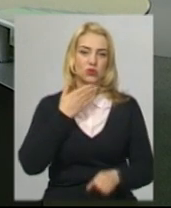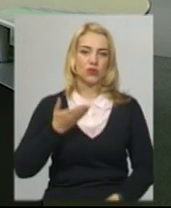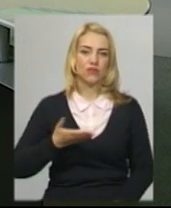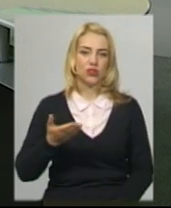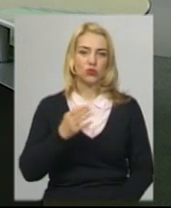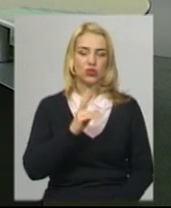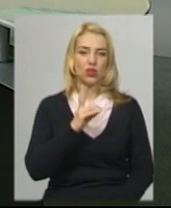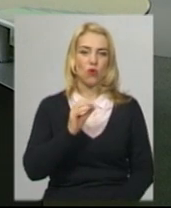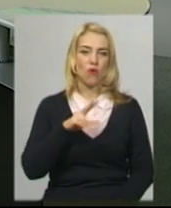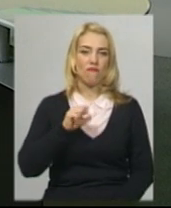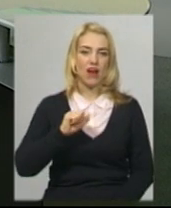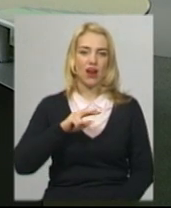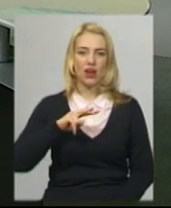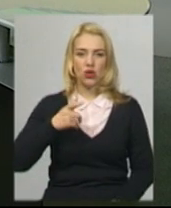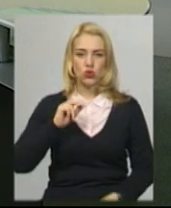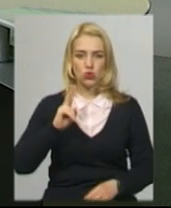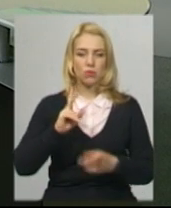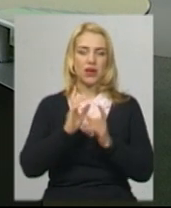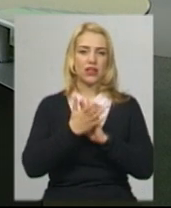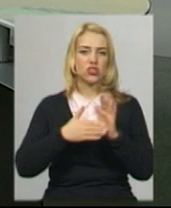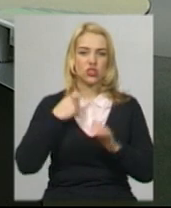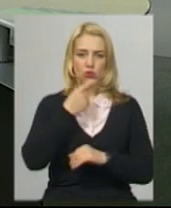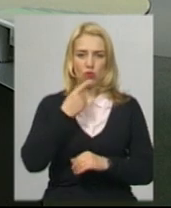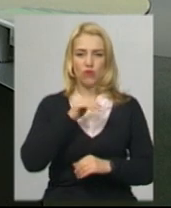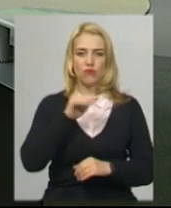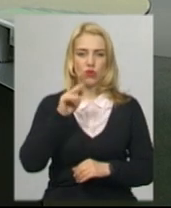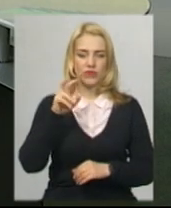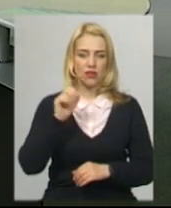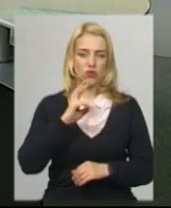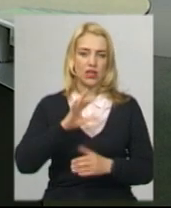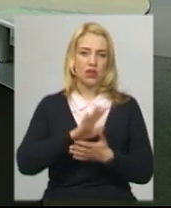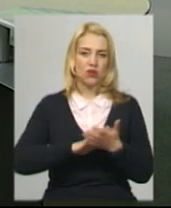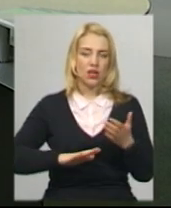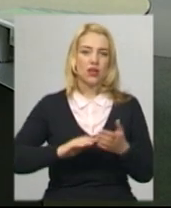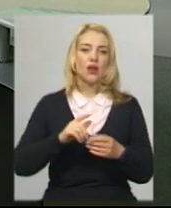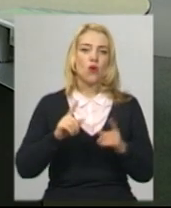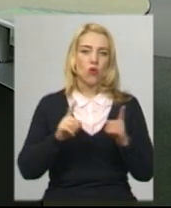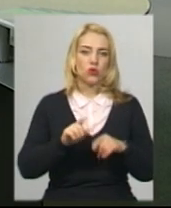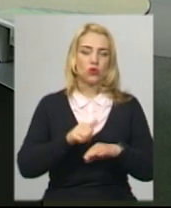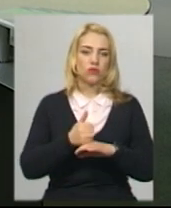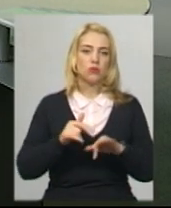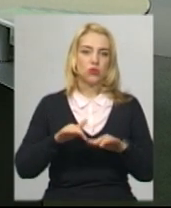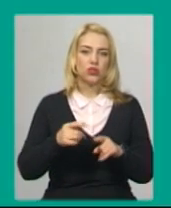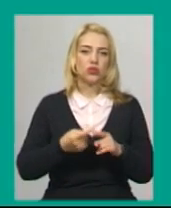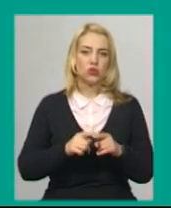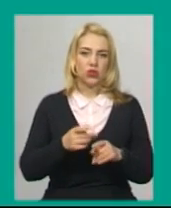ведуча Валерія Ковальчук. На жестову мову перекладає Оксана Фіновська. А далі коротко про головні події цього дня.